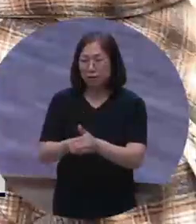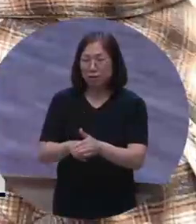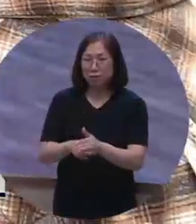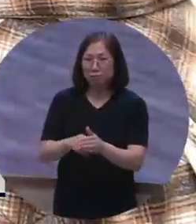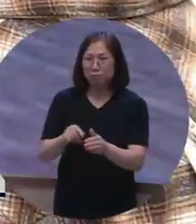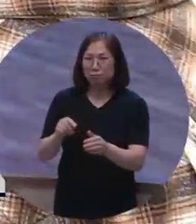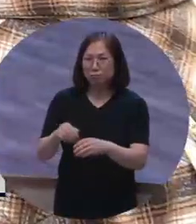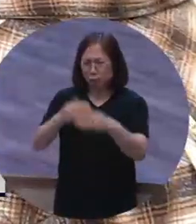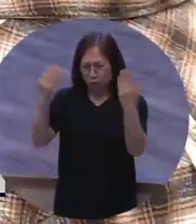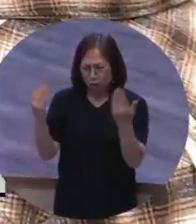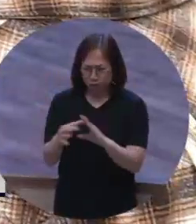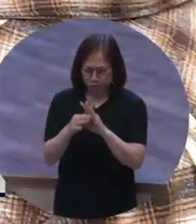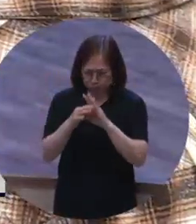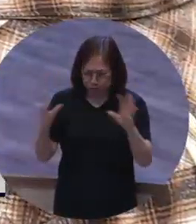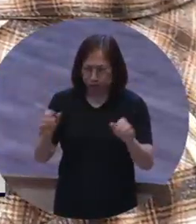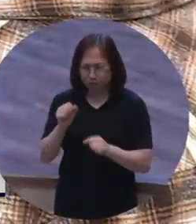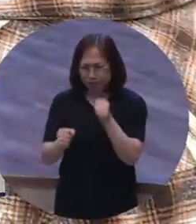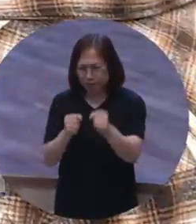쿠람데오 청년회.